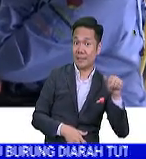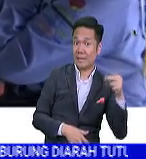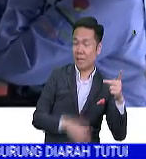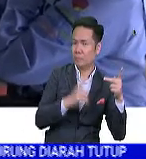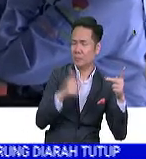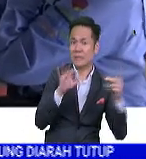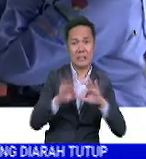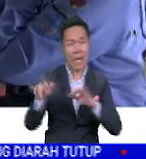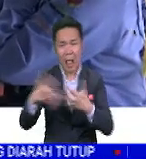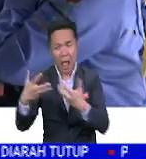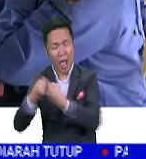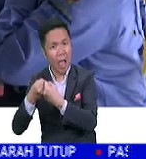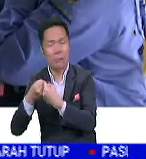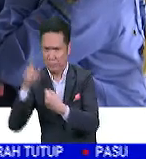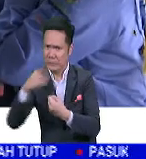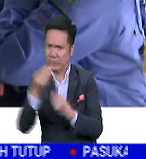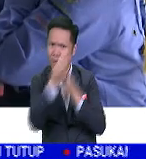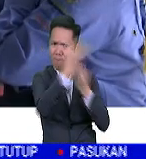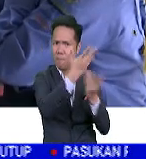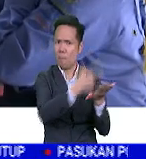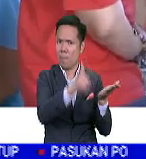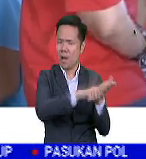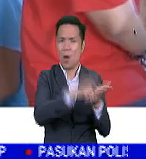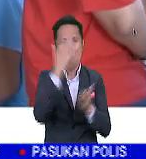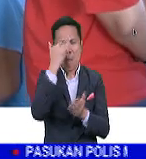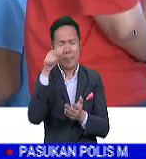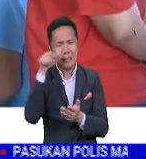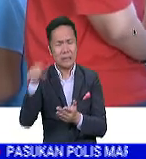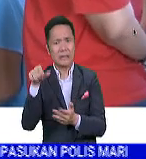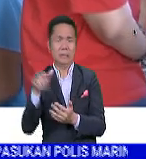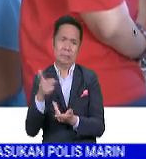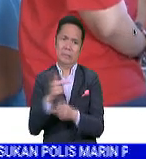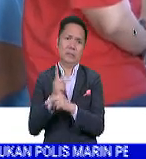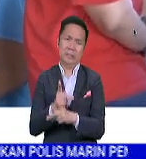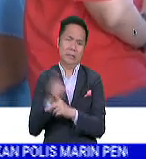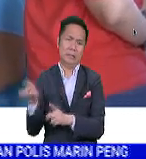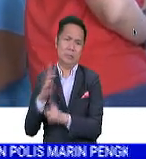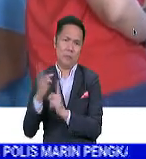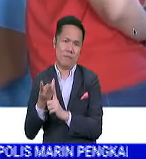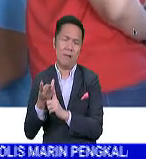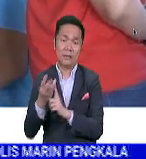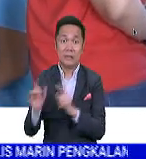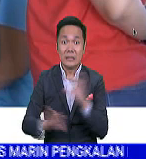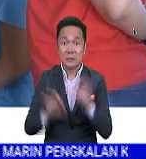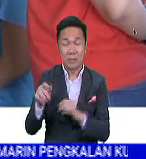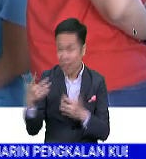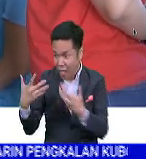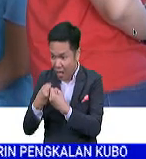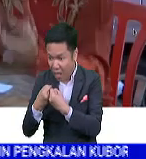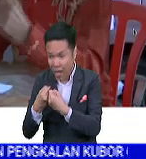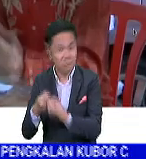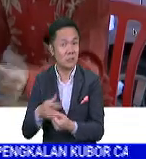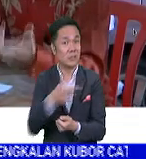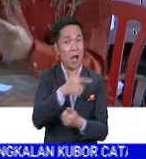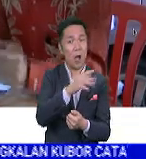melaporkan kemalangan pekerja bagi memastikan kebajikan pekerja setia setiap Harold dan kegagalan berbuat demikian boleh